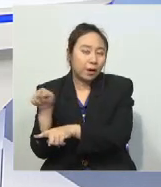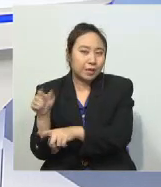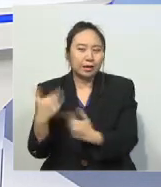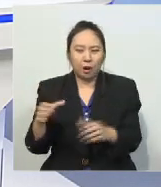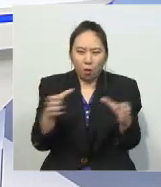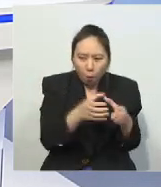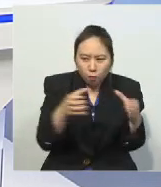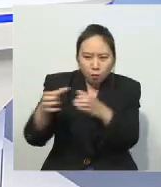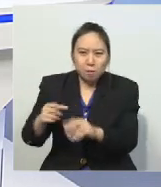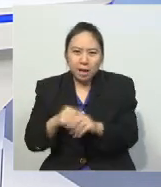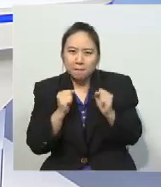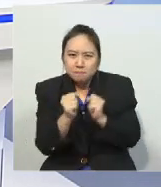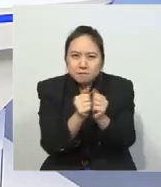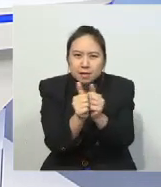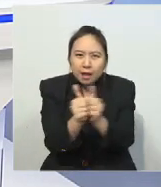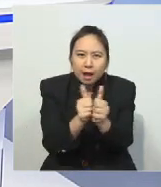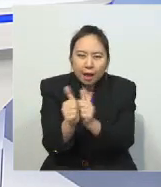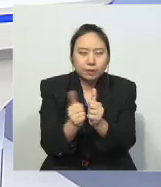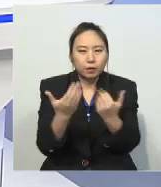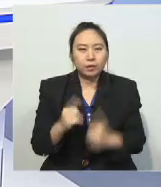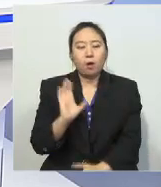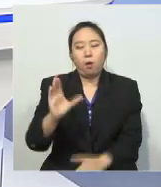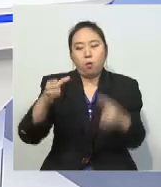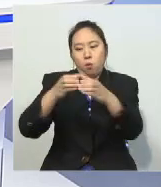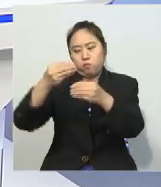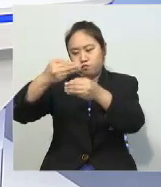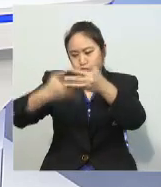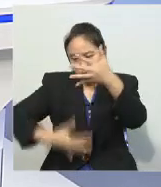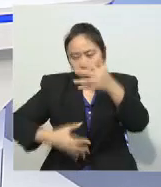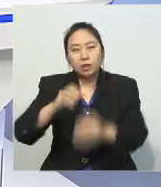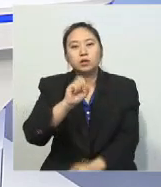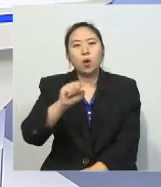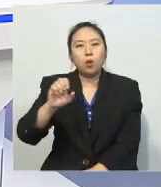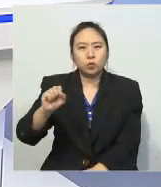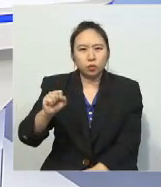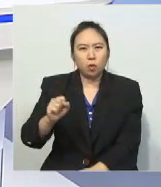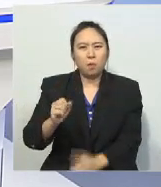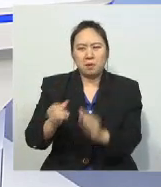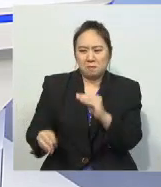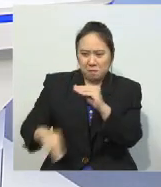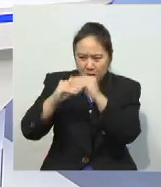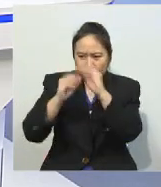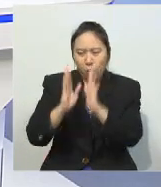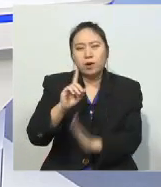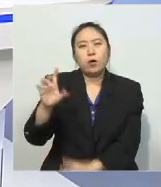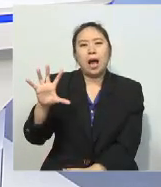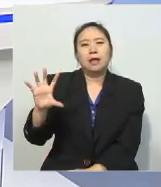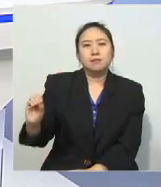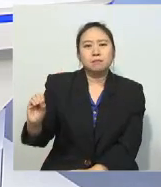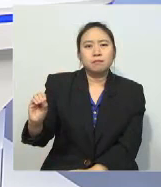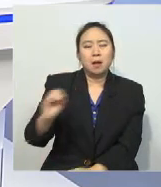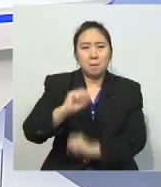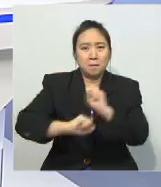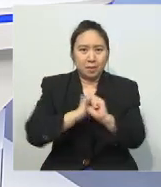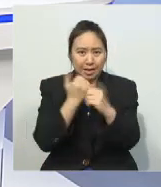ามาสู้ศึกกันอย่างเต็มที่อย่างที่บอกว่าคือส.ส.ของปาร์ตี้ลิสต์เนี่ยมันมากขึ้นม ั น150 ที่นั่ง ฮะสัดส่วนการ